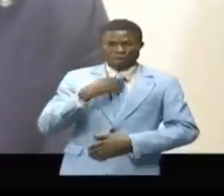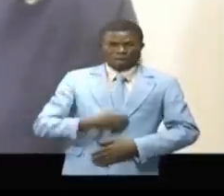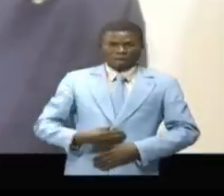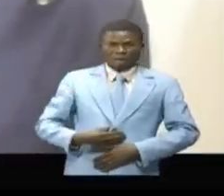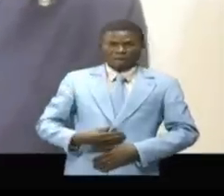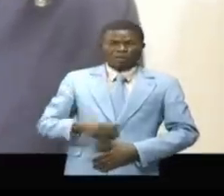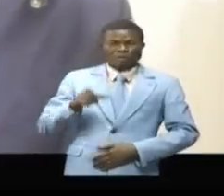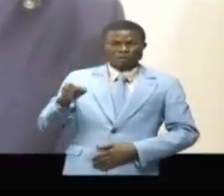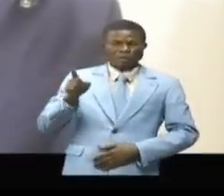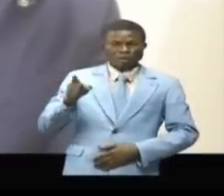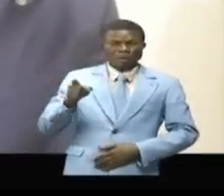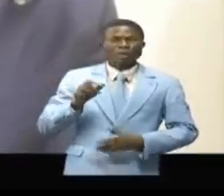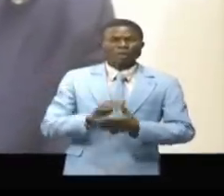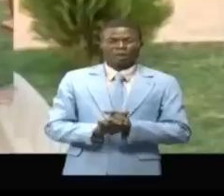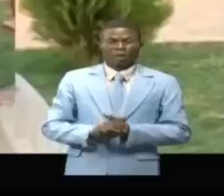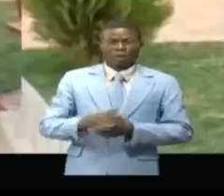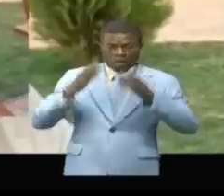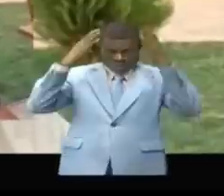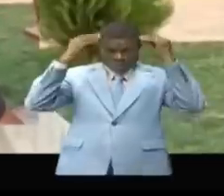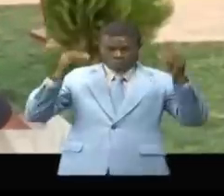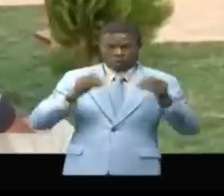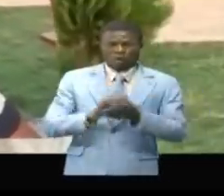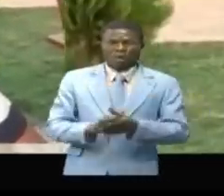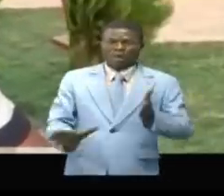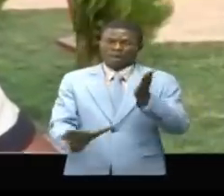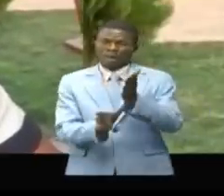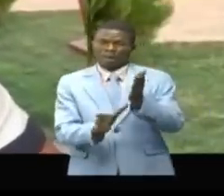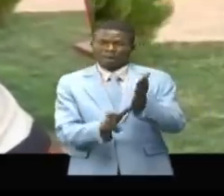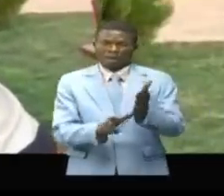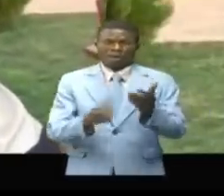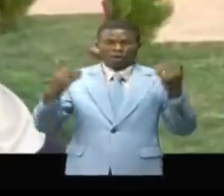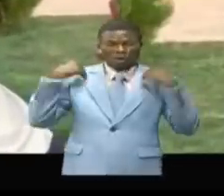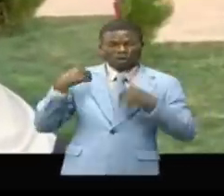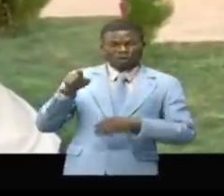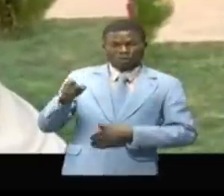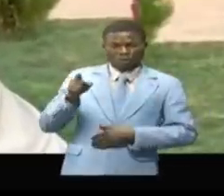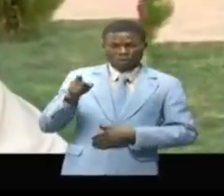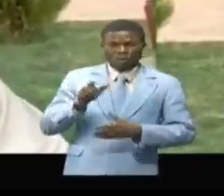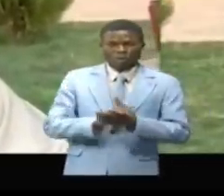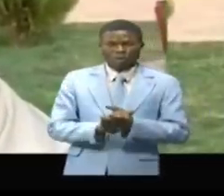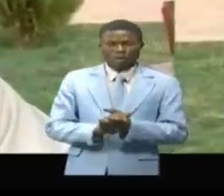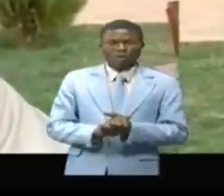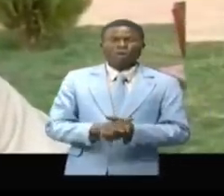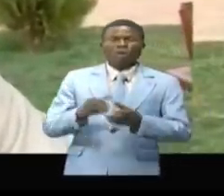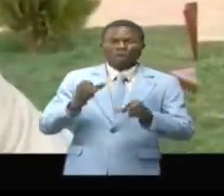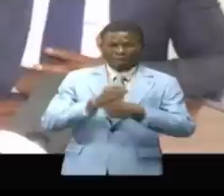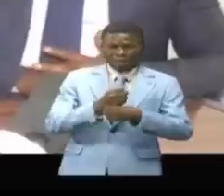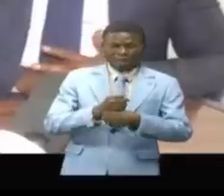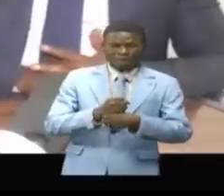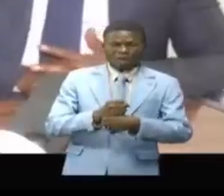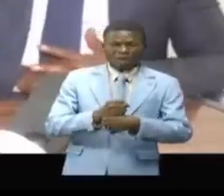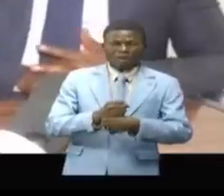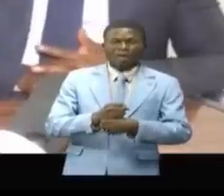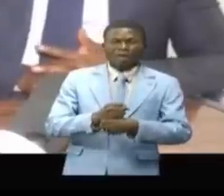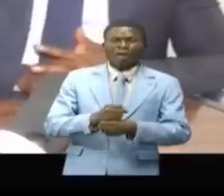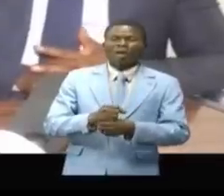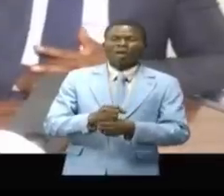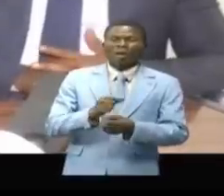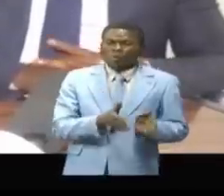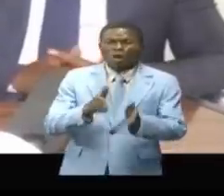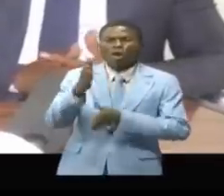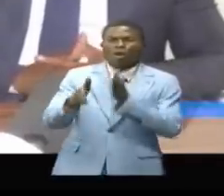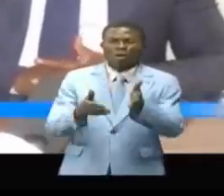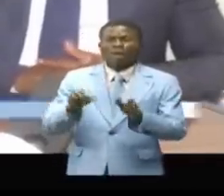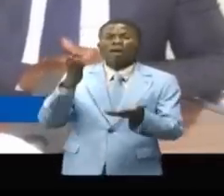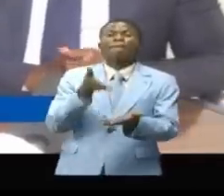10 secteur, Moïse Swana, ancien agent et assistant du chef de ce secteur, serait le cerveau moteur de ce détournement. Il y a des